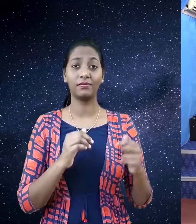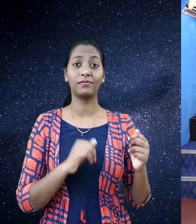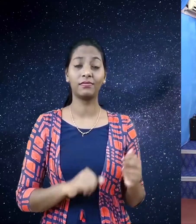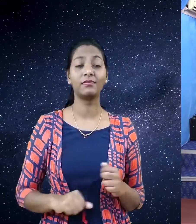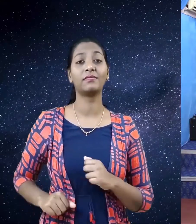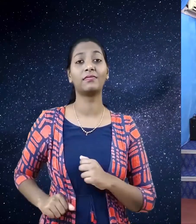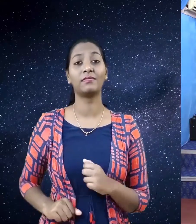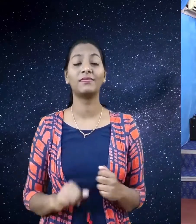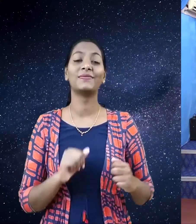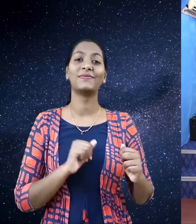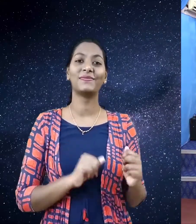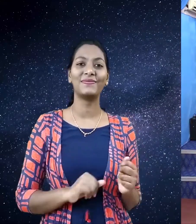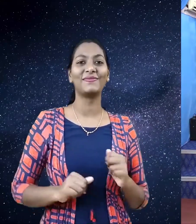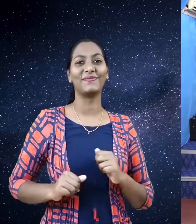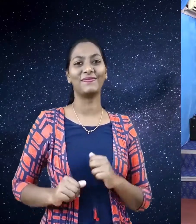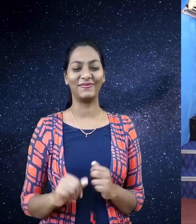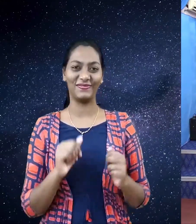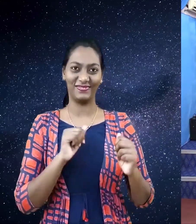हालेलुया.